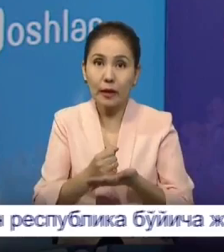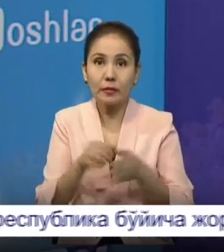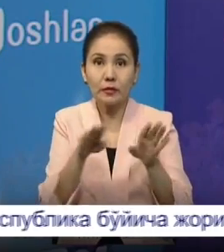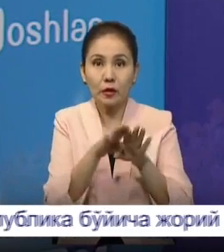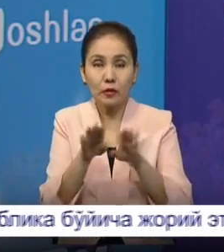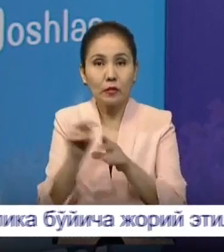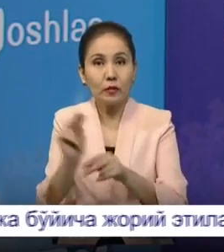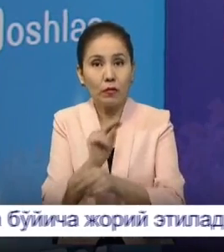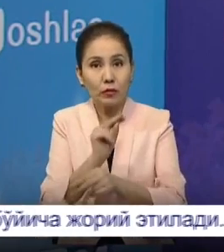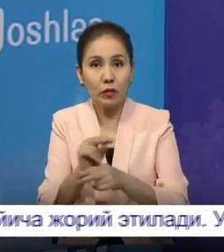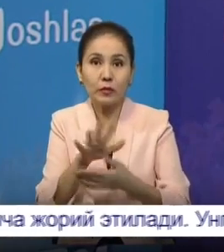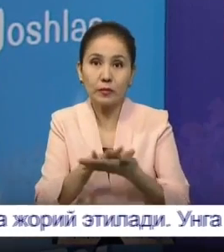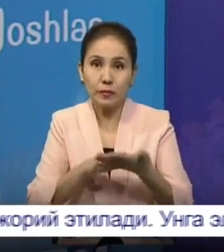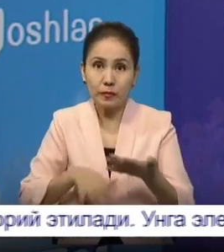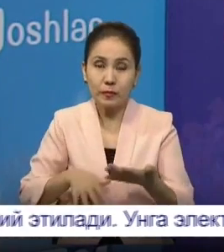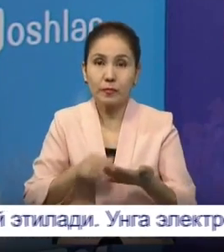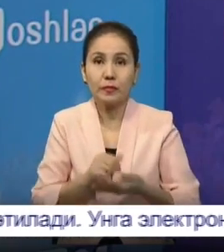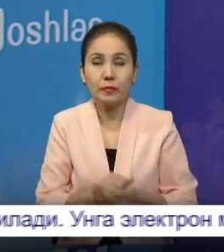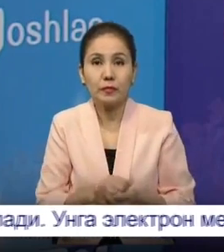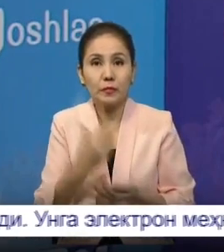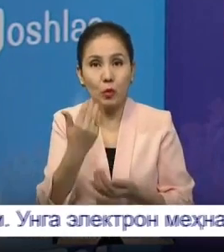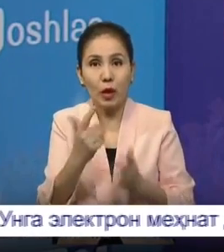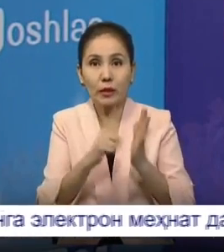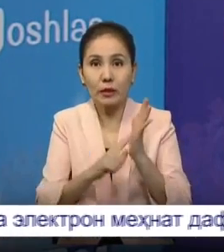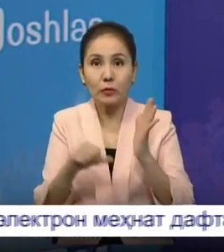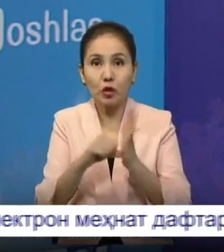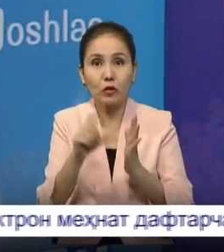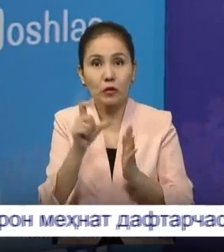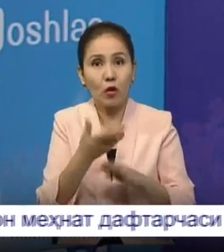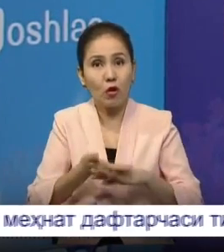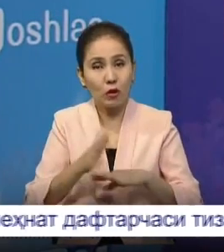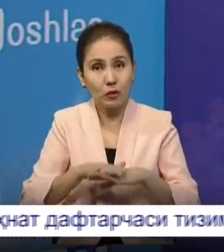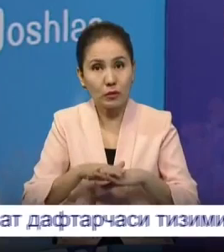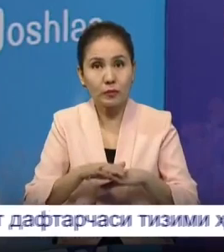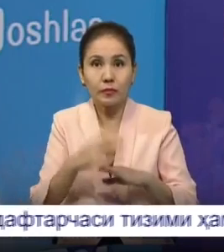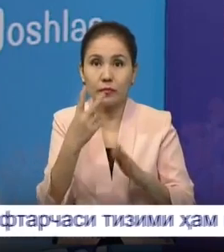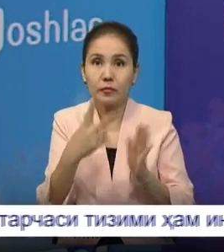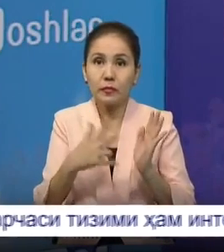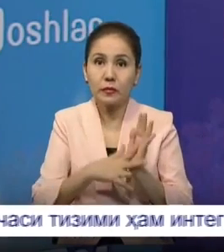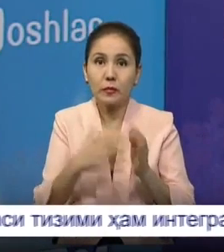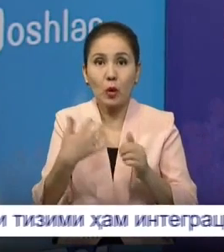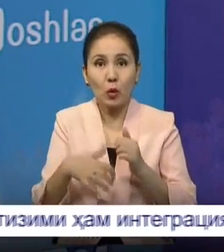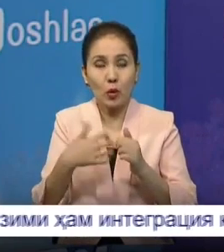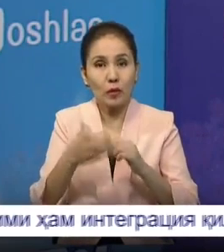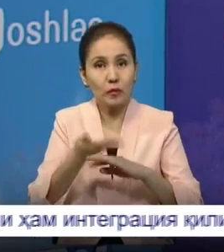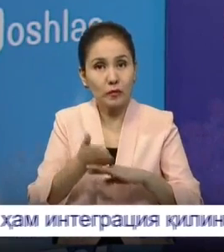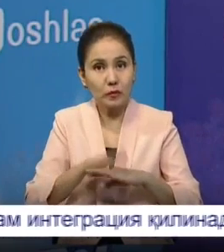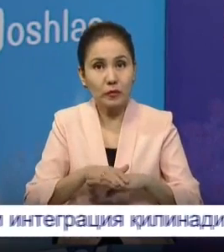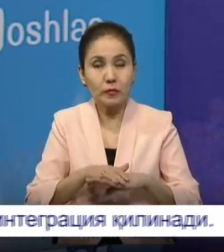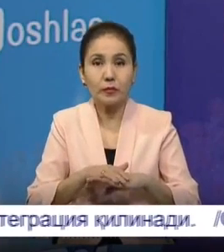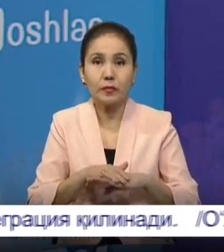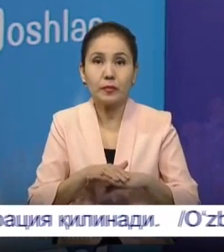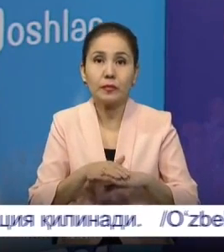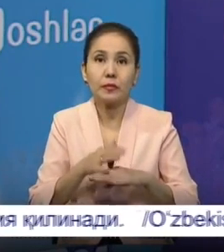bo'yicha davo choralari ko'rilmoqda. Ularning 76 nafari og'ir, 28 nafari o'ta og'ir ahvolda.